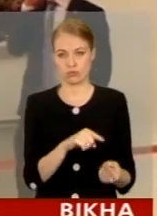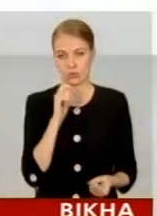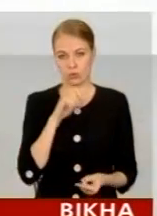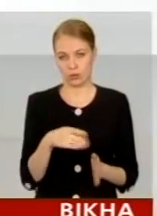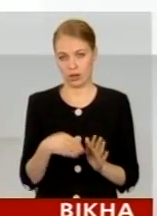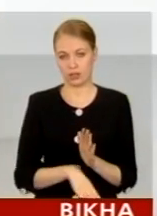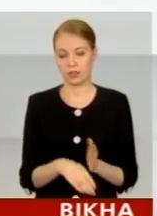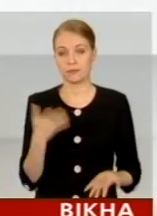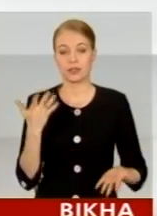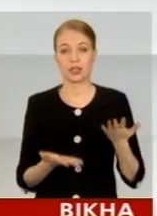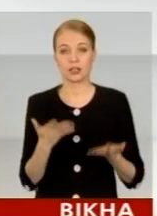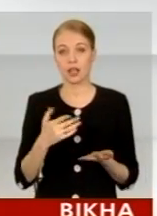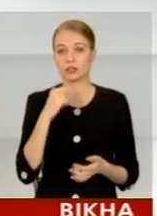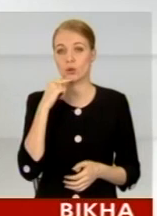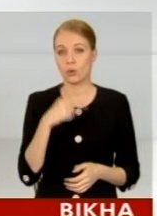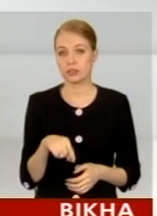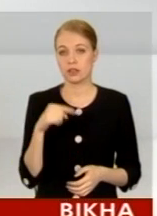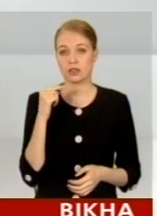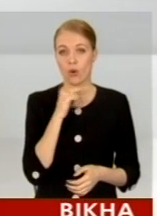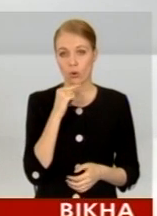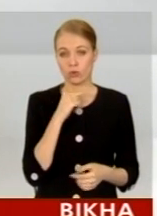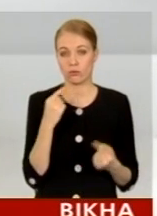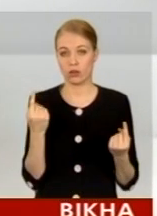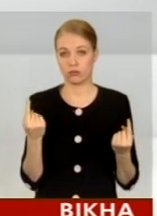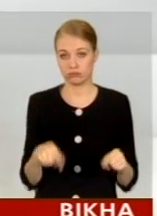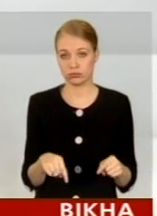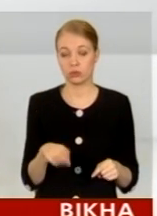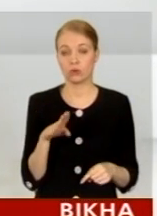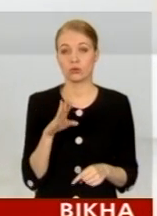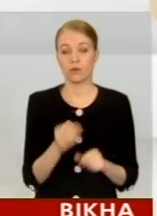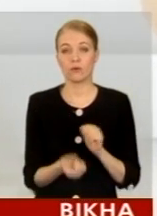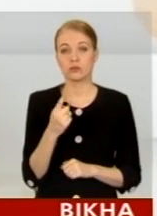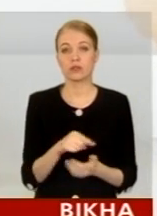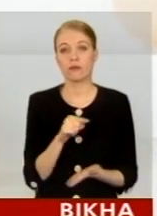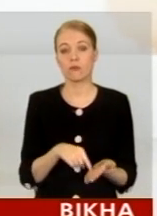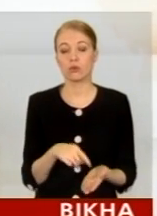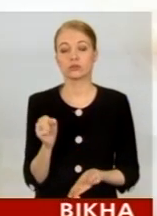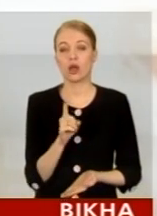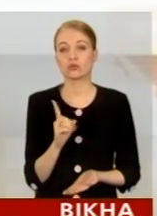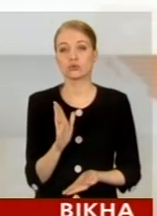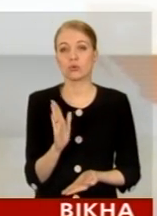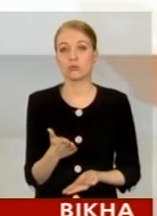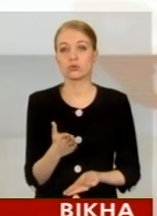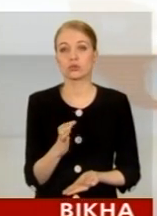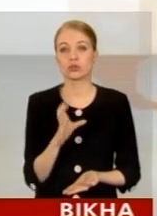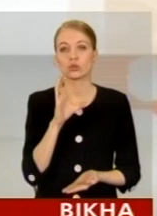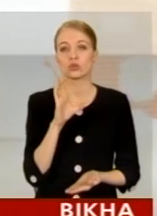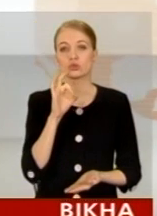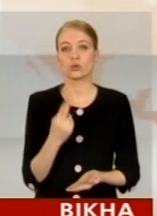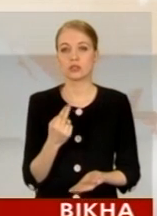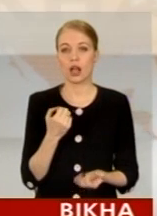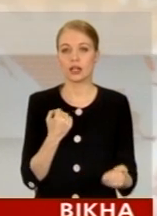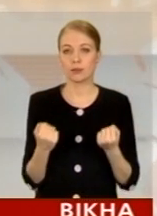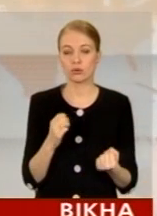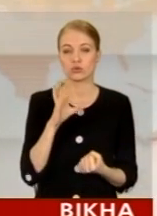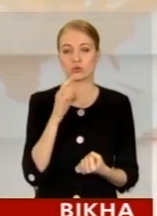України. Якщо російська економіка схопнеться, виникне питання, а що буде социальной напряженностью,